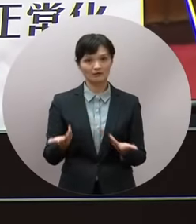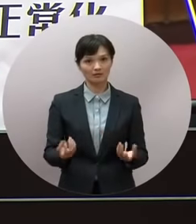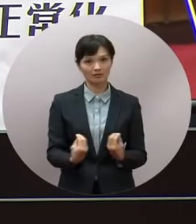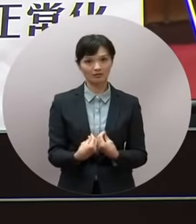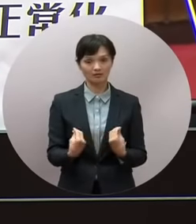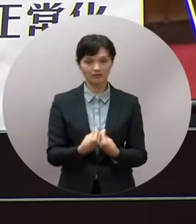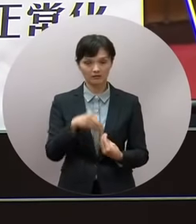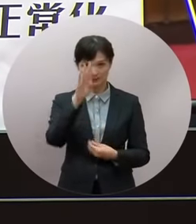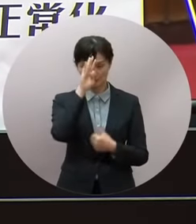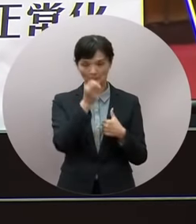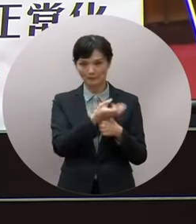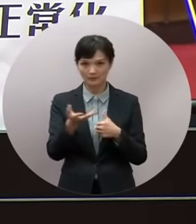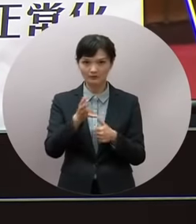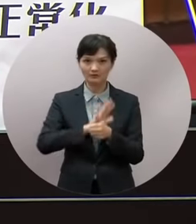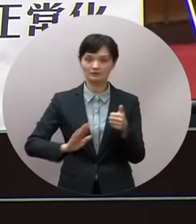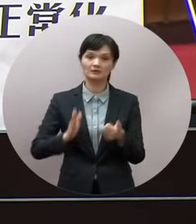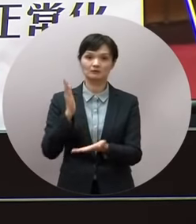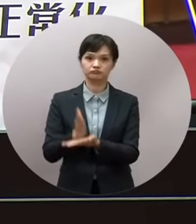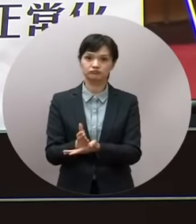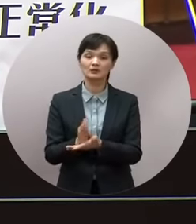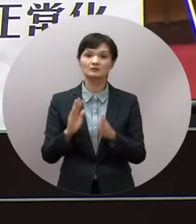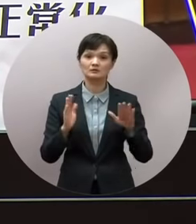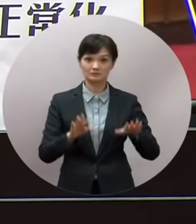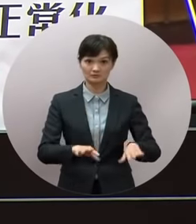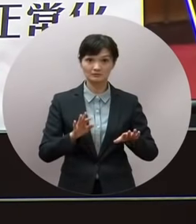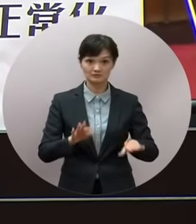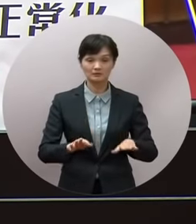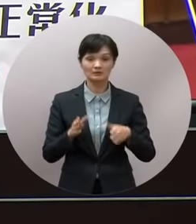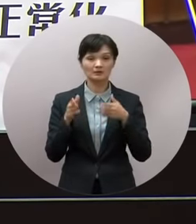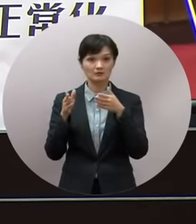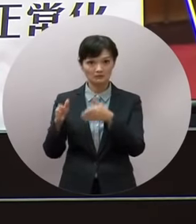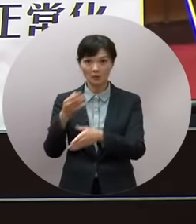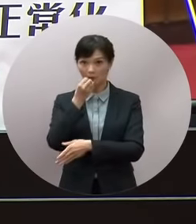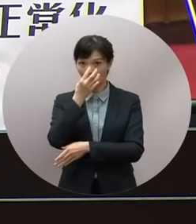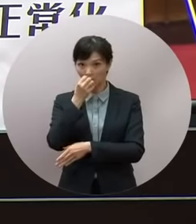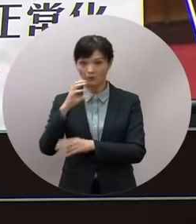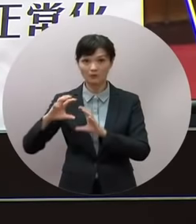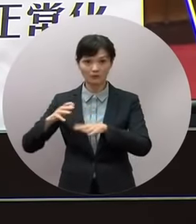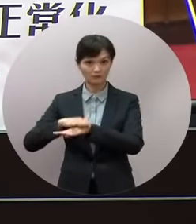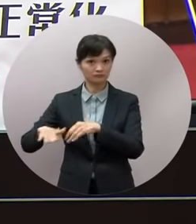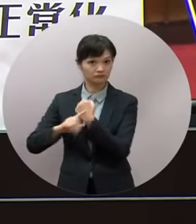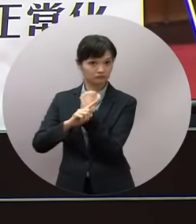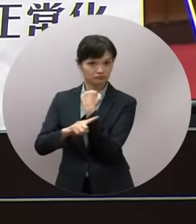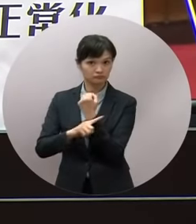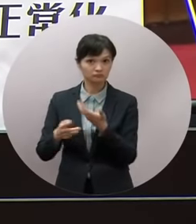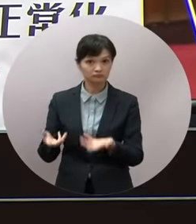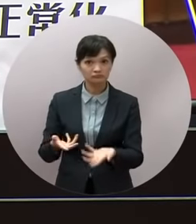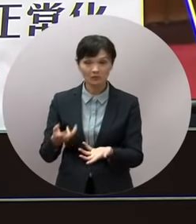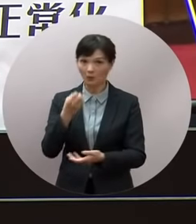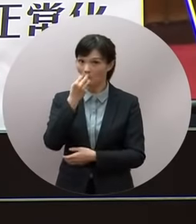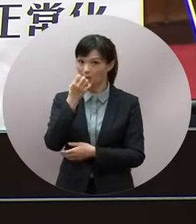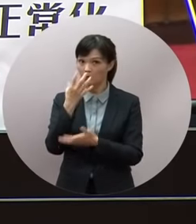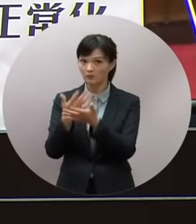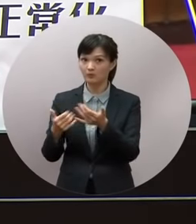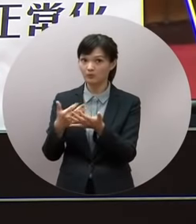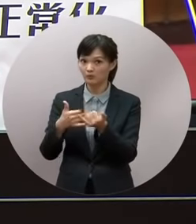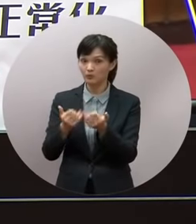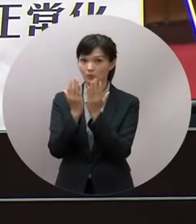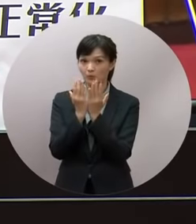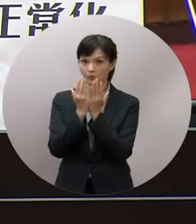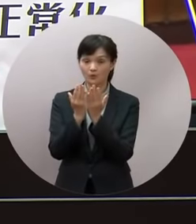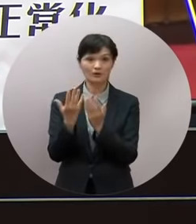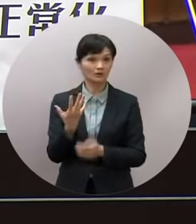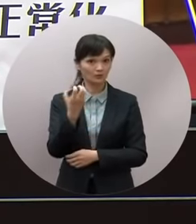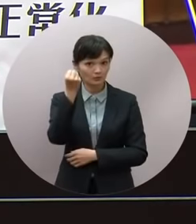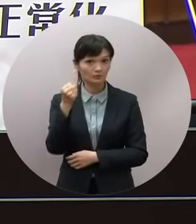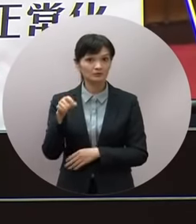而反送中事件到刚刚说的港版国安法，我们庇护港生的受教权，提供给他们